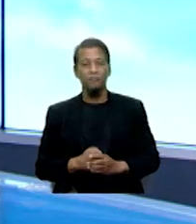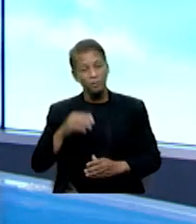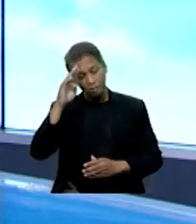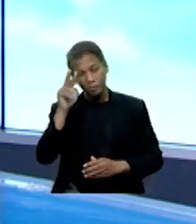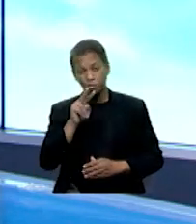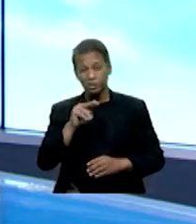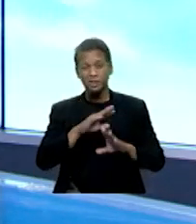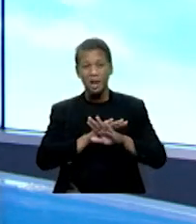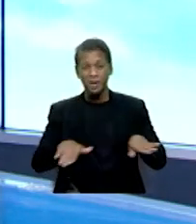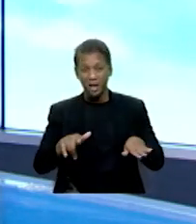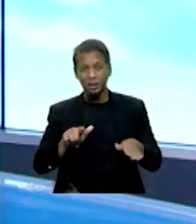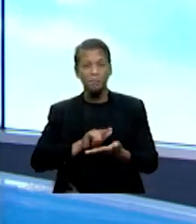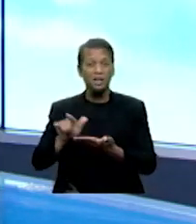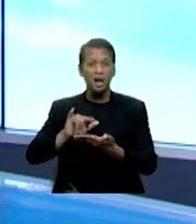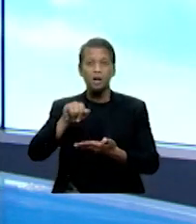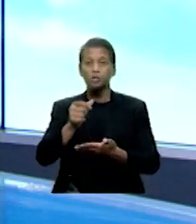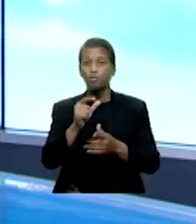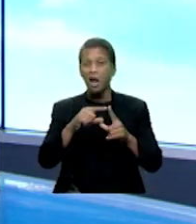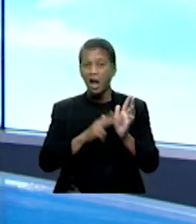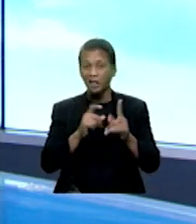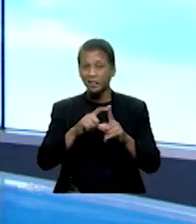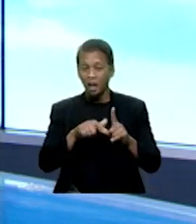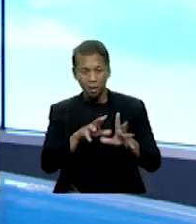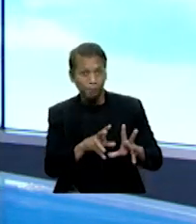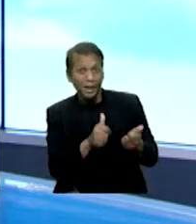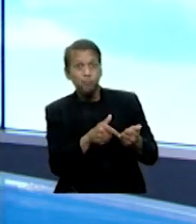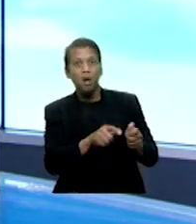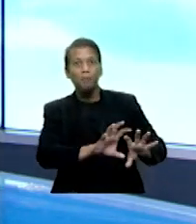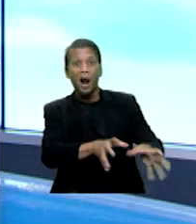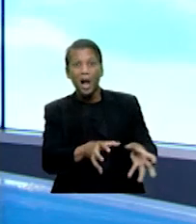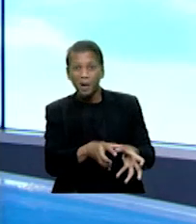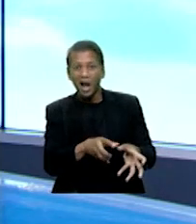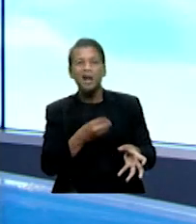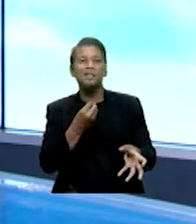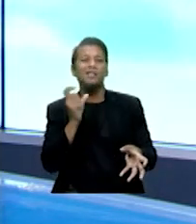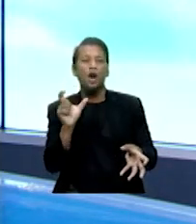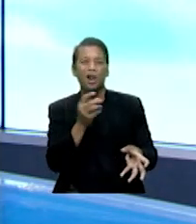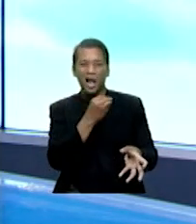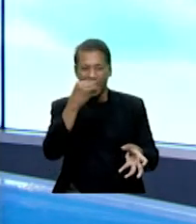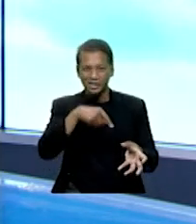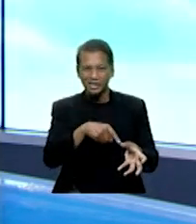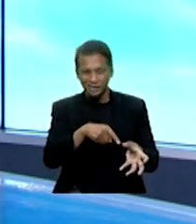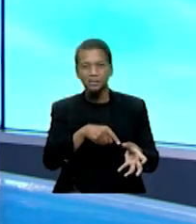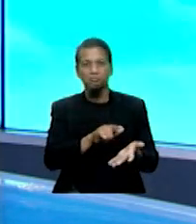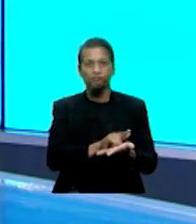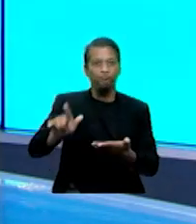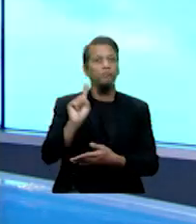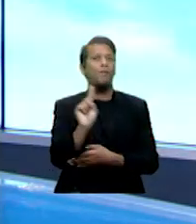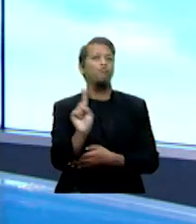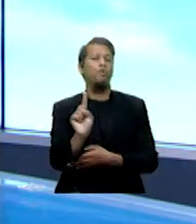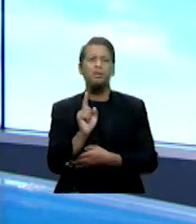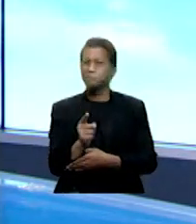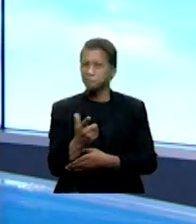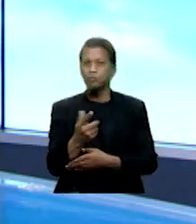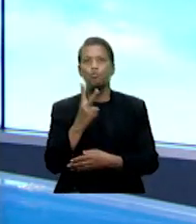Pemirsa, petugas keamanan Bandara Juanda menemukan barang bawaan jemaah calon haji yang berbahaya dan dilarang dalam penerbangan. Di antaranya dua palu